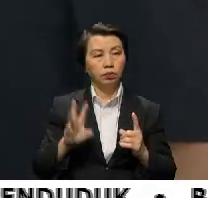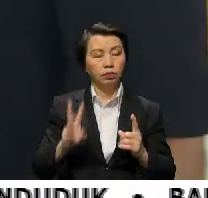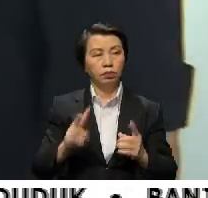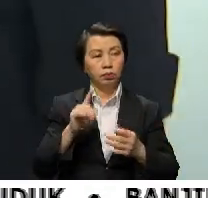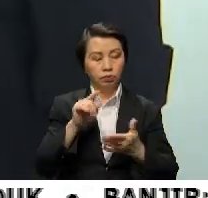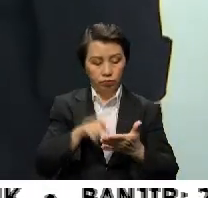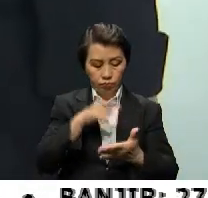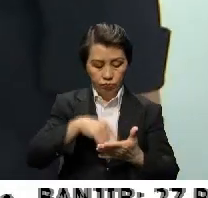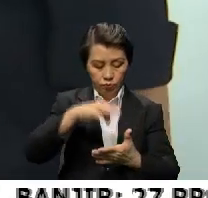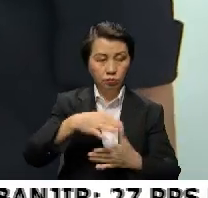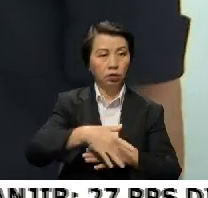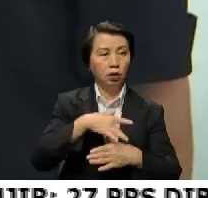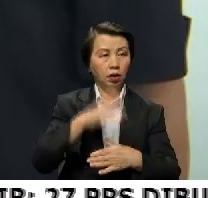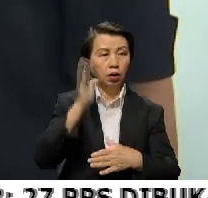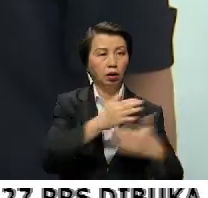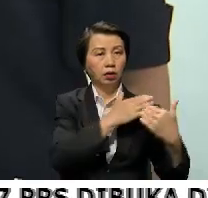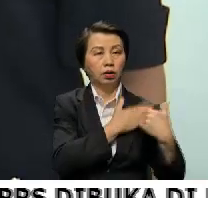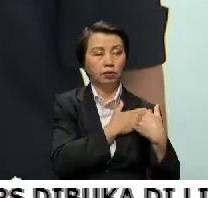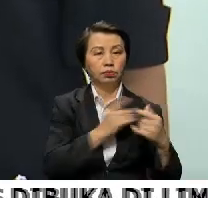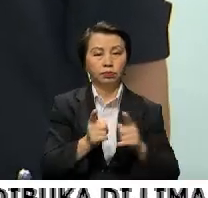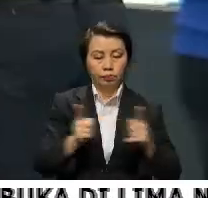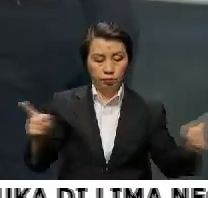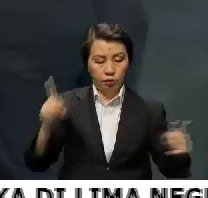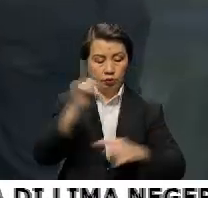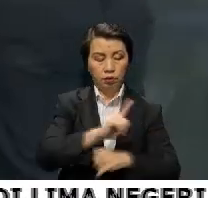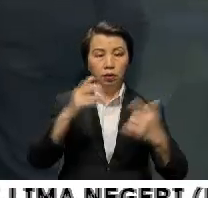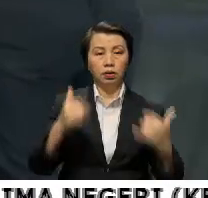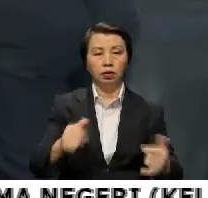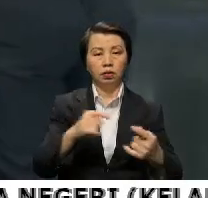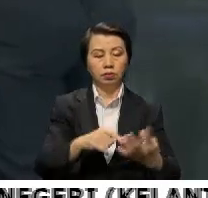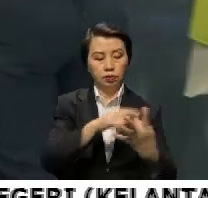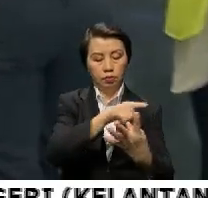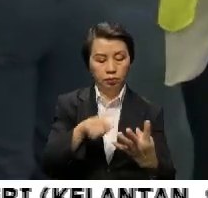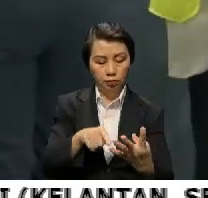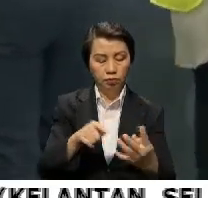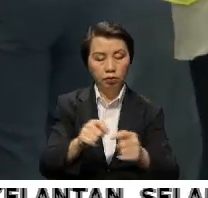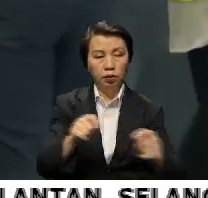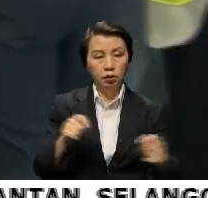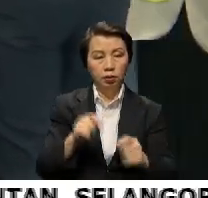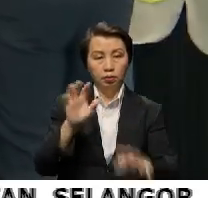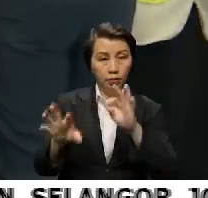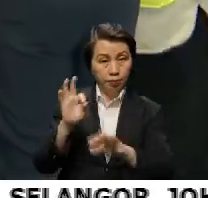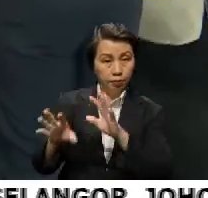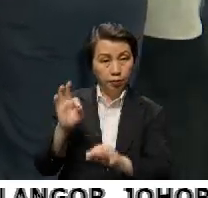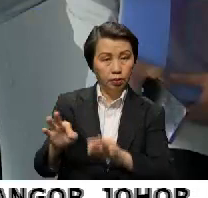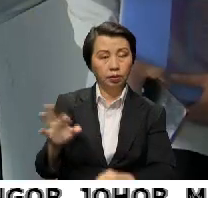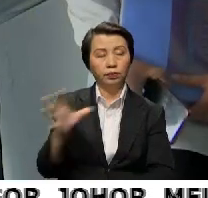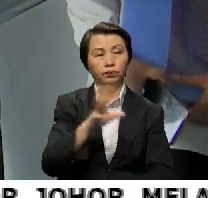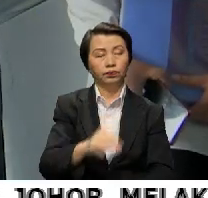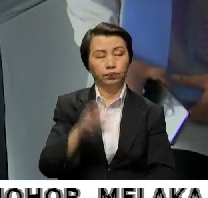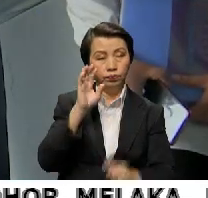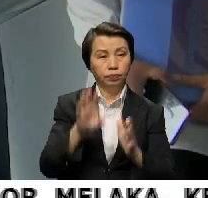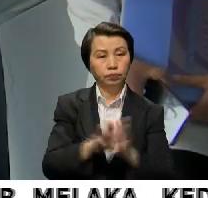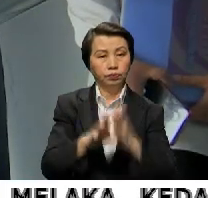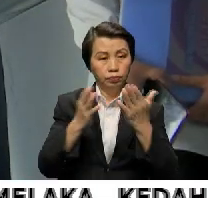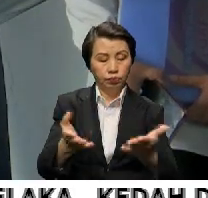awal bakal melaksanakan tanggungjawab mereka sepanjang hari ini di keempat-empat lokasi terpilih. Seterusnya, dapat yang saya gambarkan kepada anda